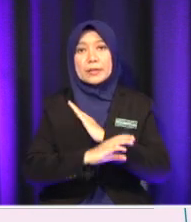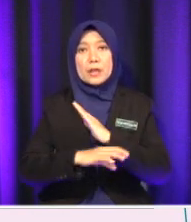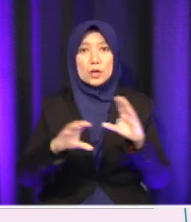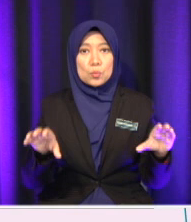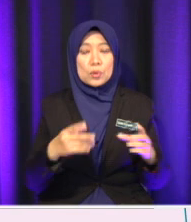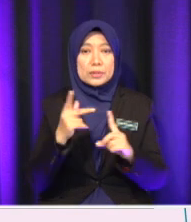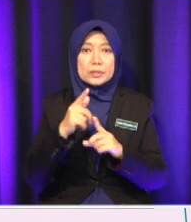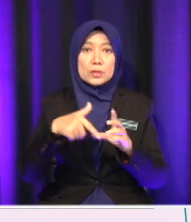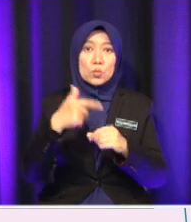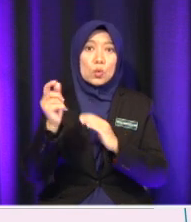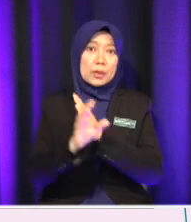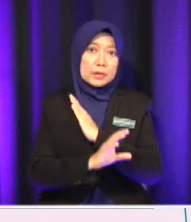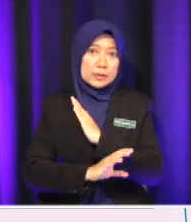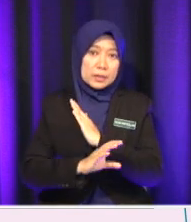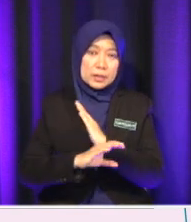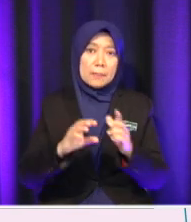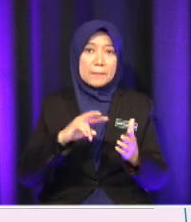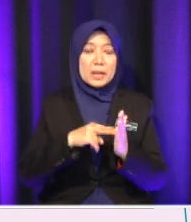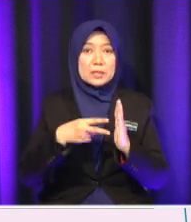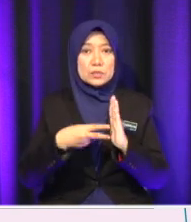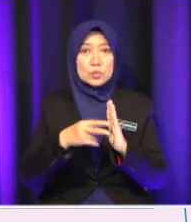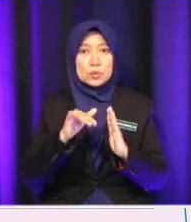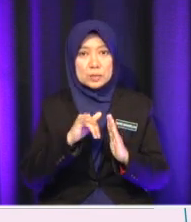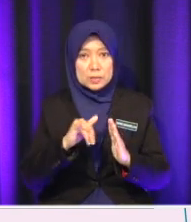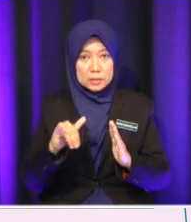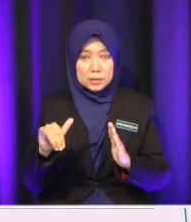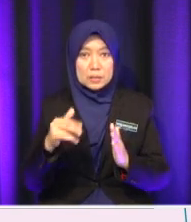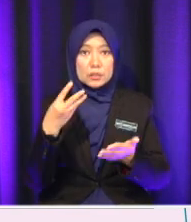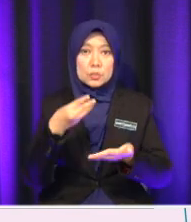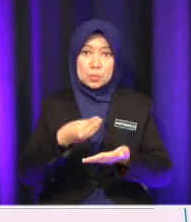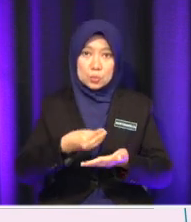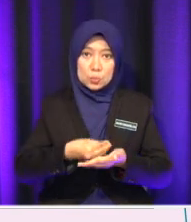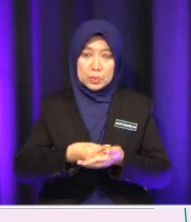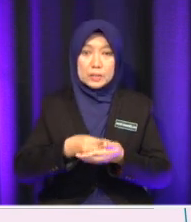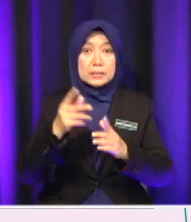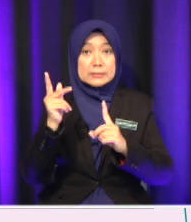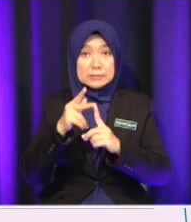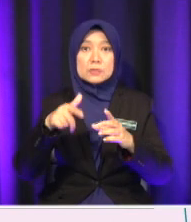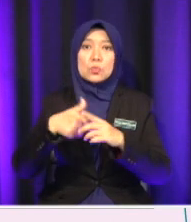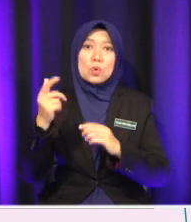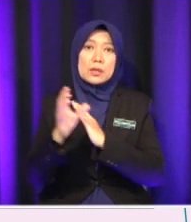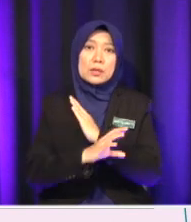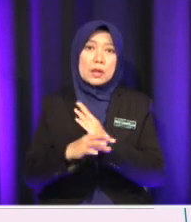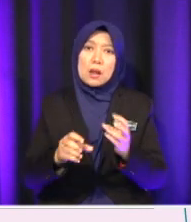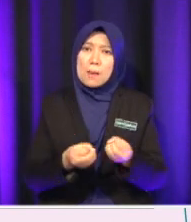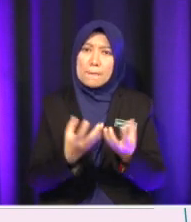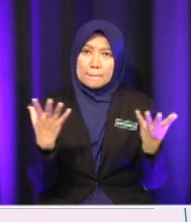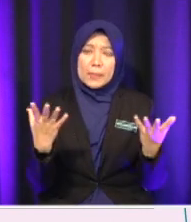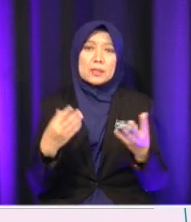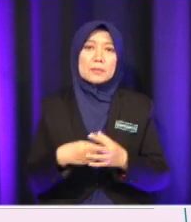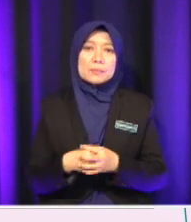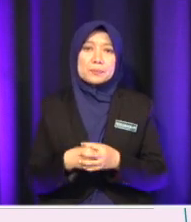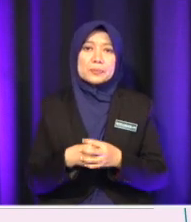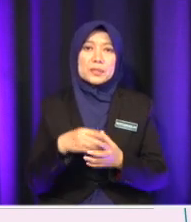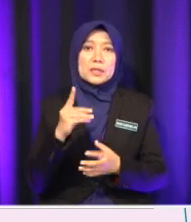buat ke luar negara maksudnya pengaliran uang ke dalam negara itu lebih banyak lah ya oke yang kedua ialah defisit